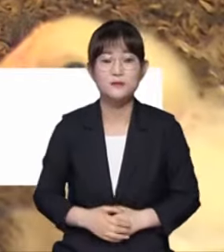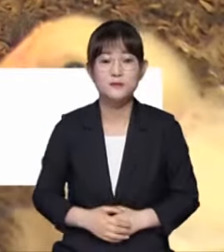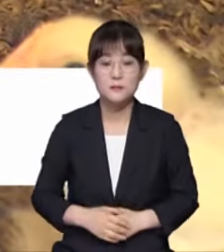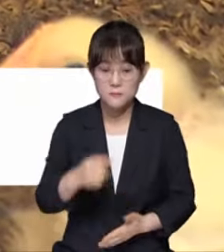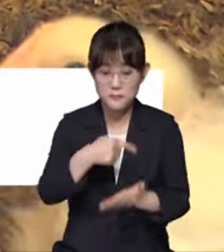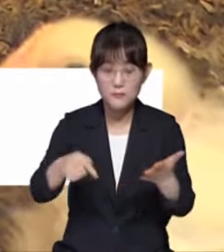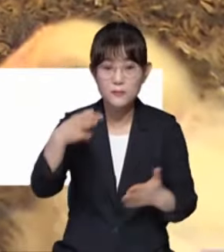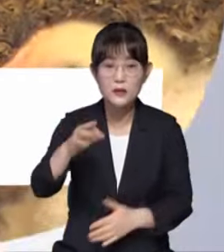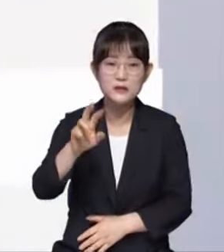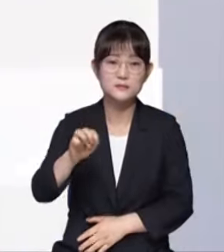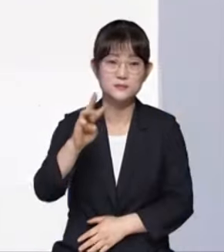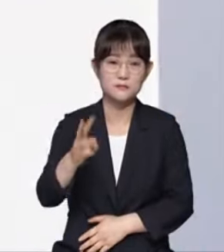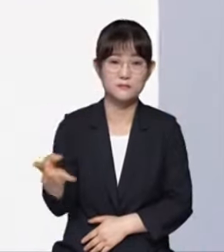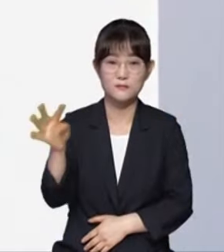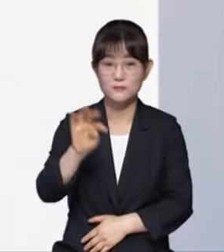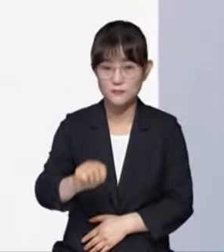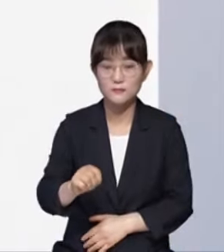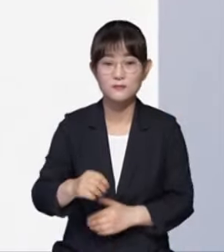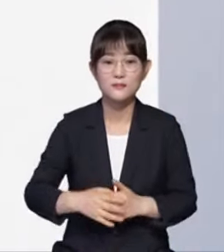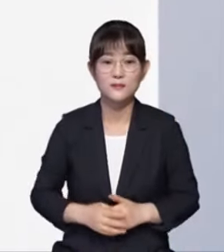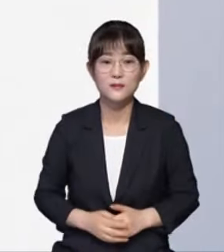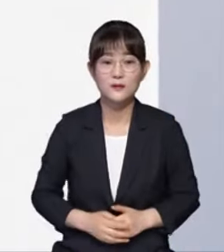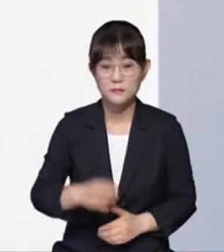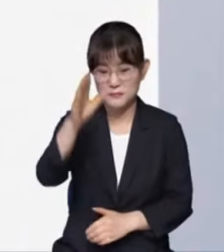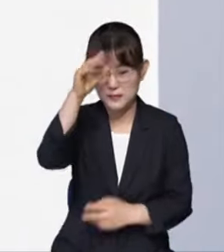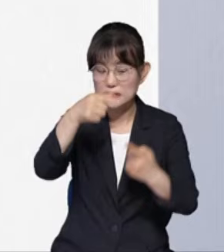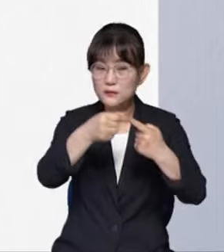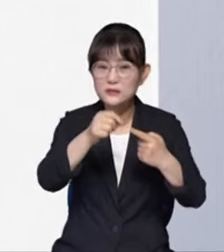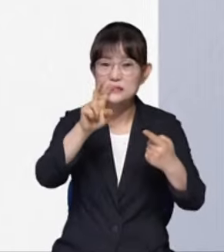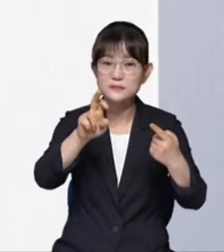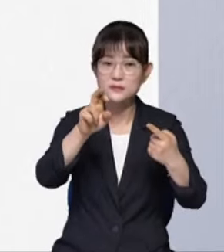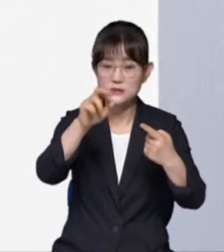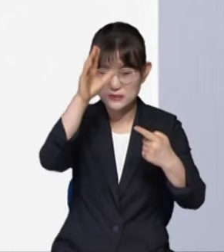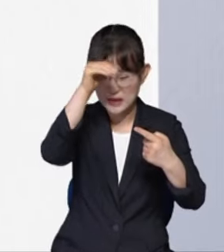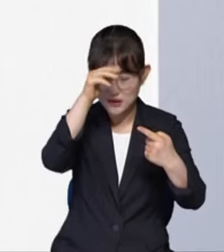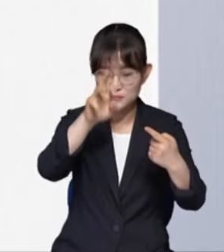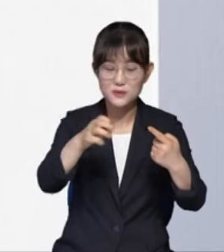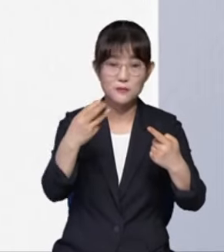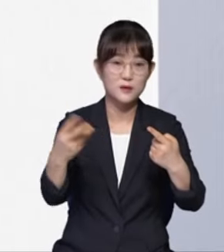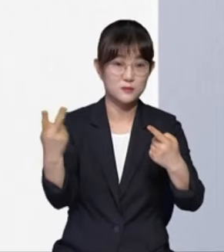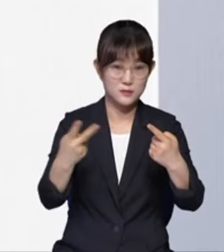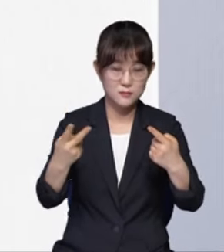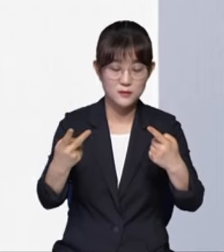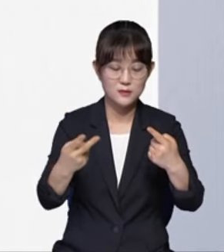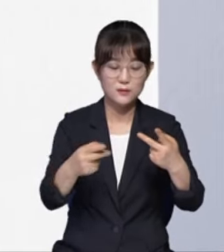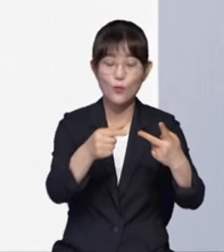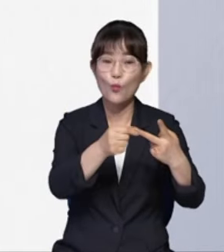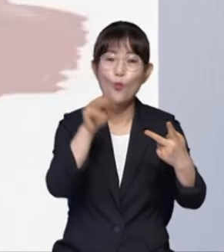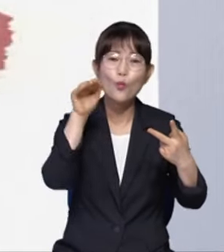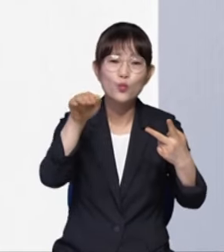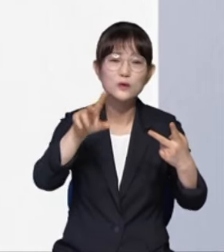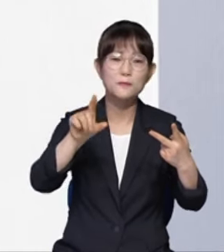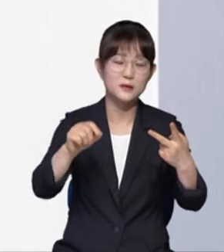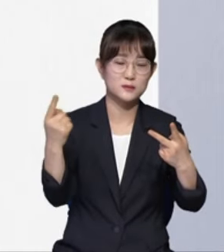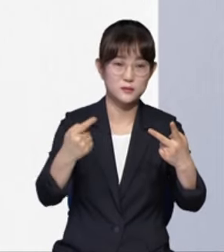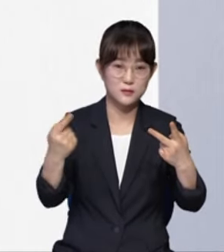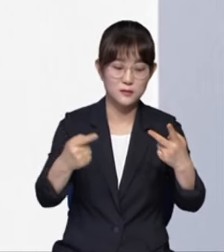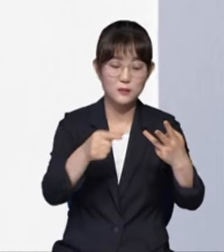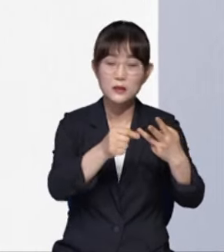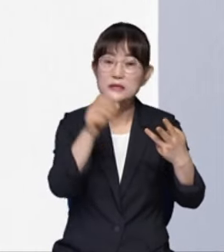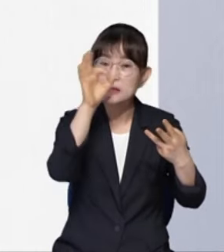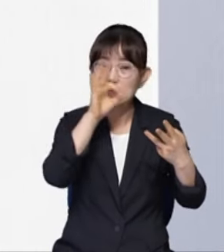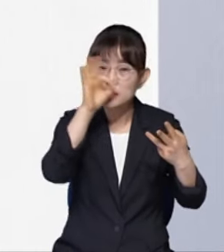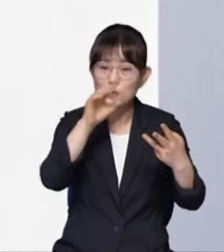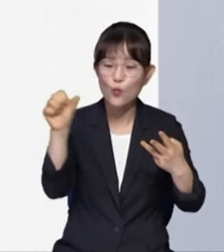피해액은 23억 원에 이릅니다. 닭이 13만 2천 마리로 가장 피해가 크고 오리 1만 천여 마리,